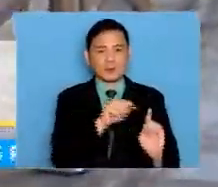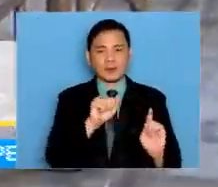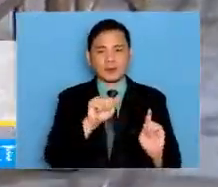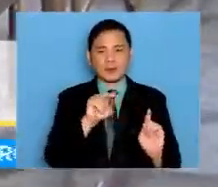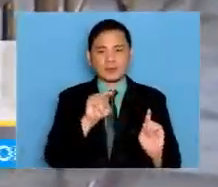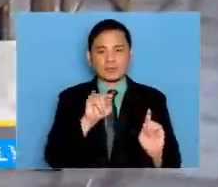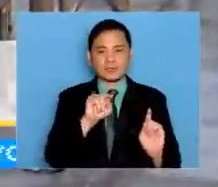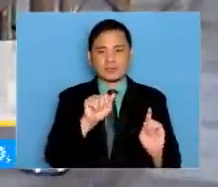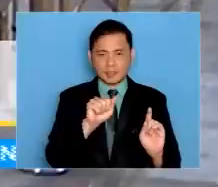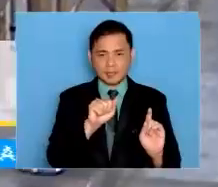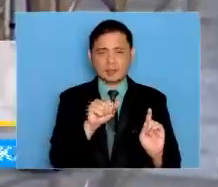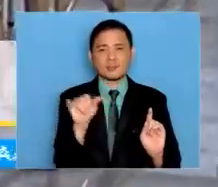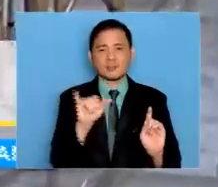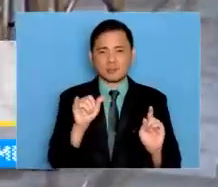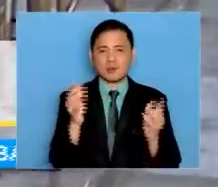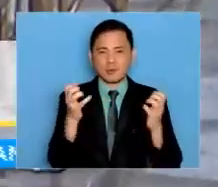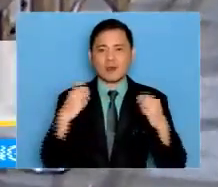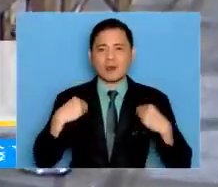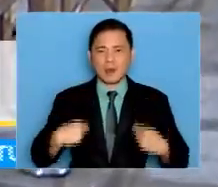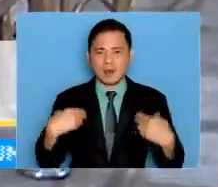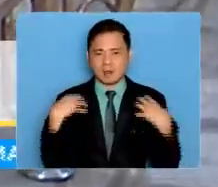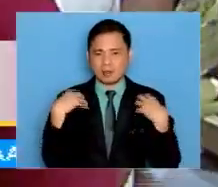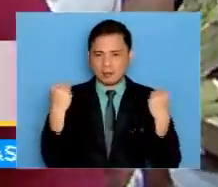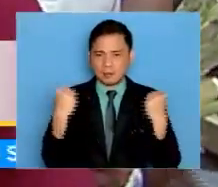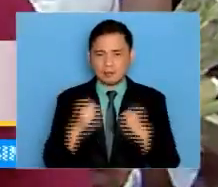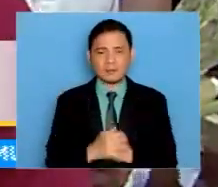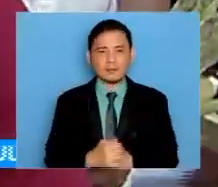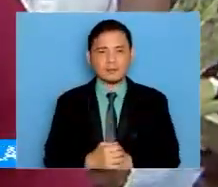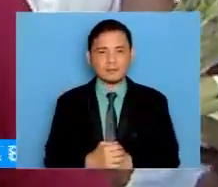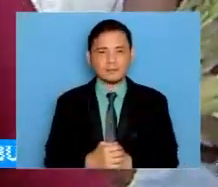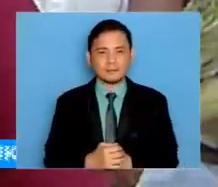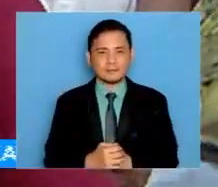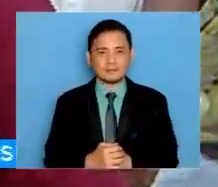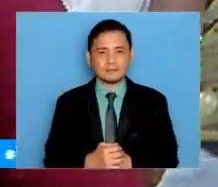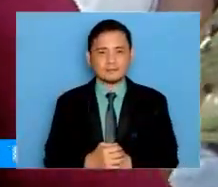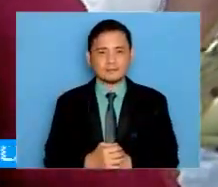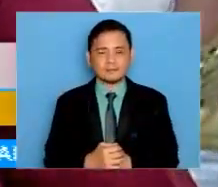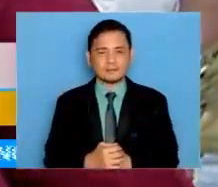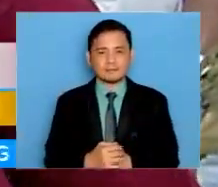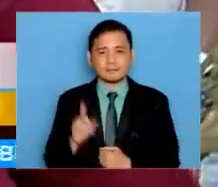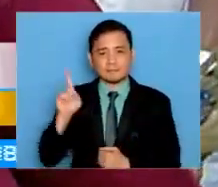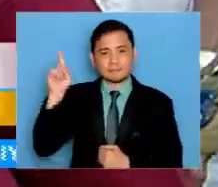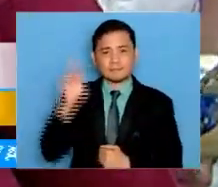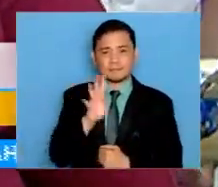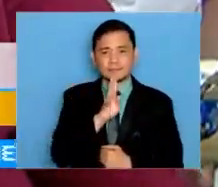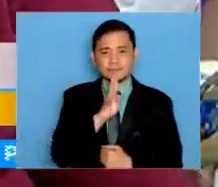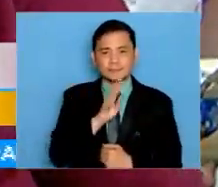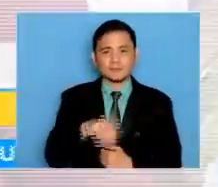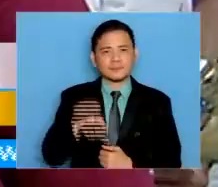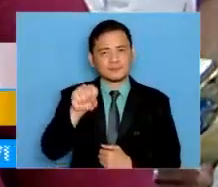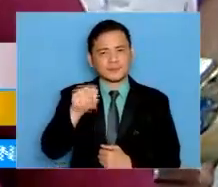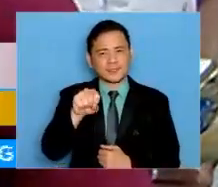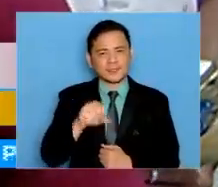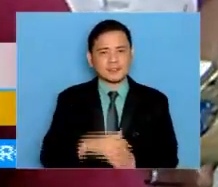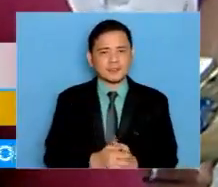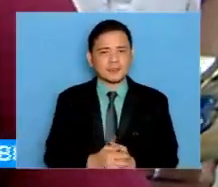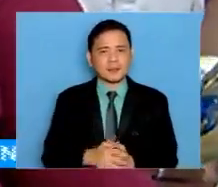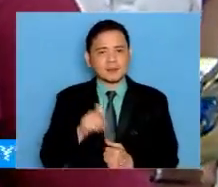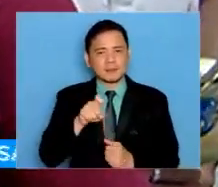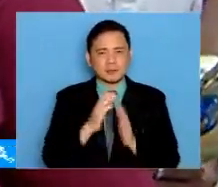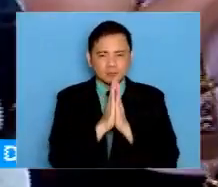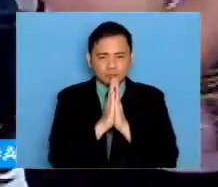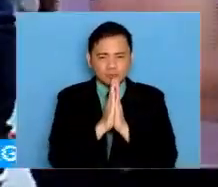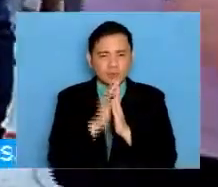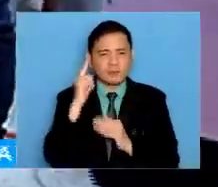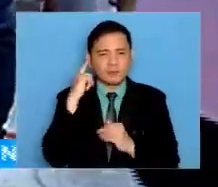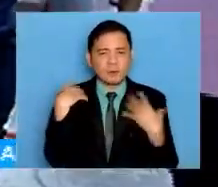na araw. Sa kagalingan sa sakit ko, matusap doon. Sabi sa PGS, operan pa lang. Doon pa nakaano sa schedule. Sana